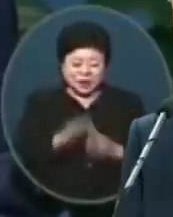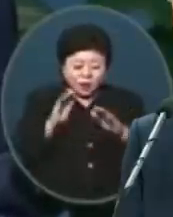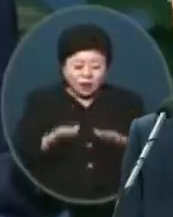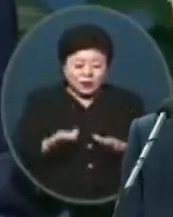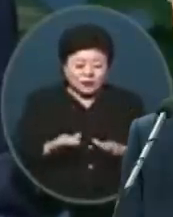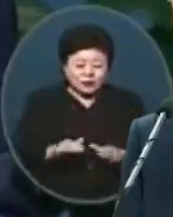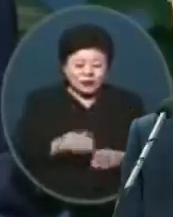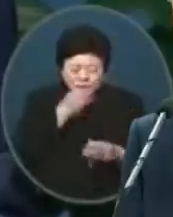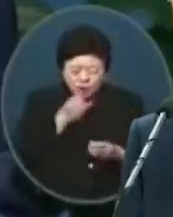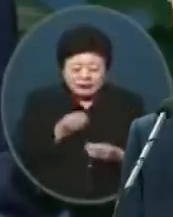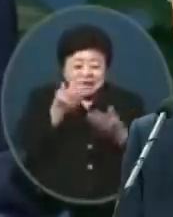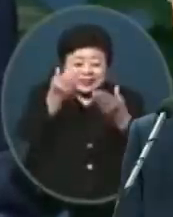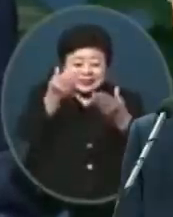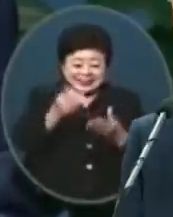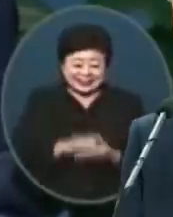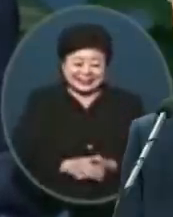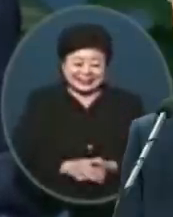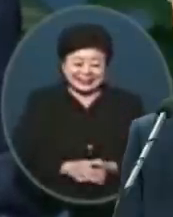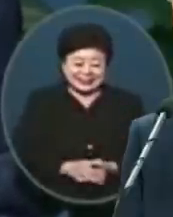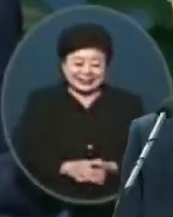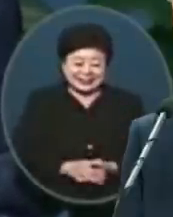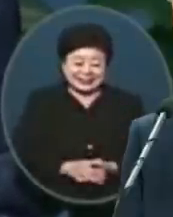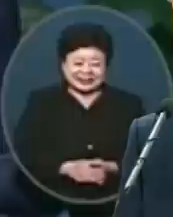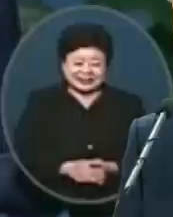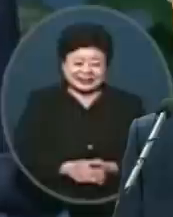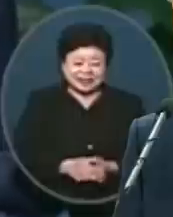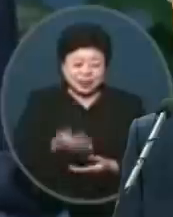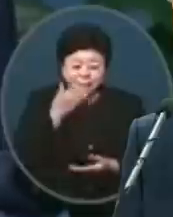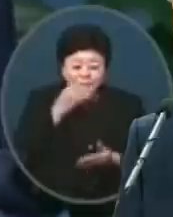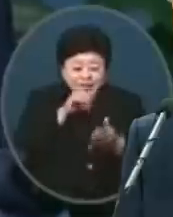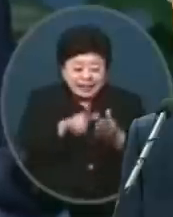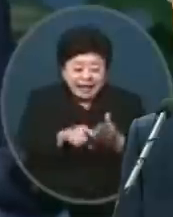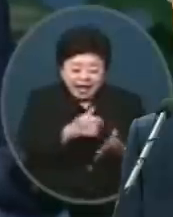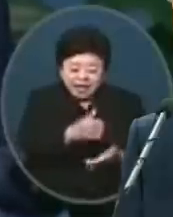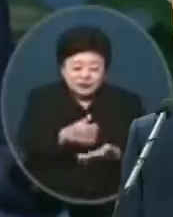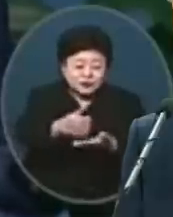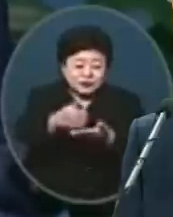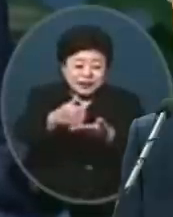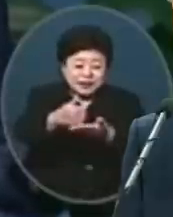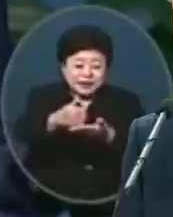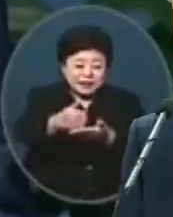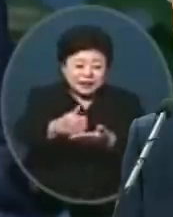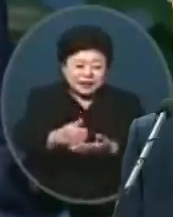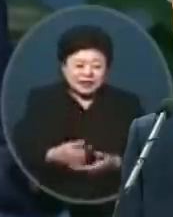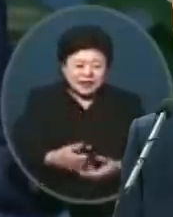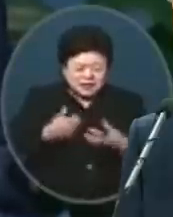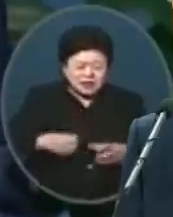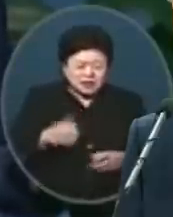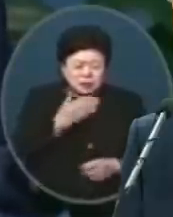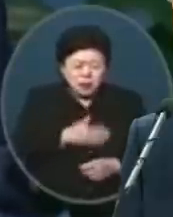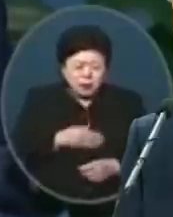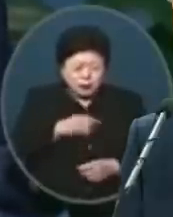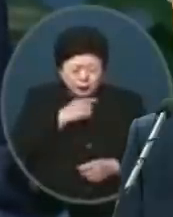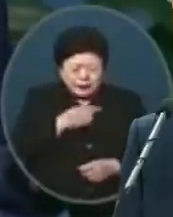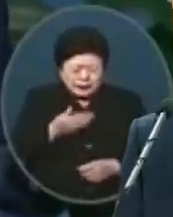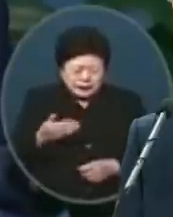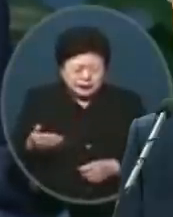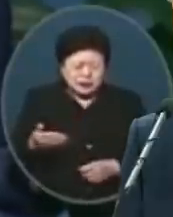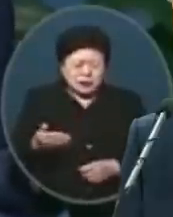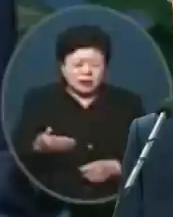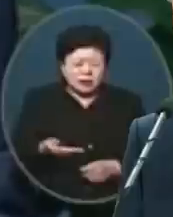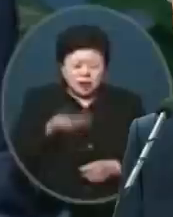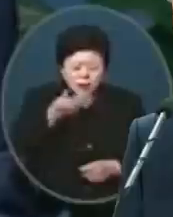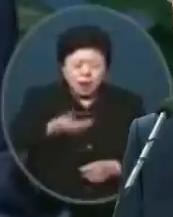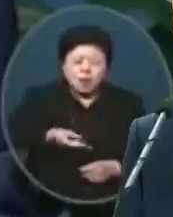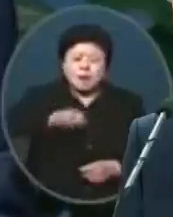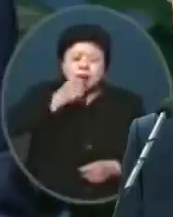오늘 우리가 성찬을 때므로 주님의 깨어진 몸과 흘리신 피를